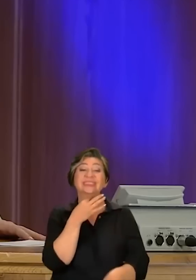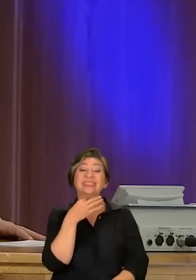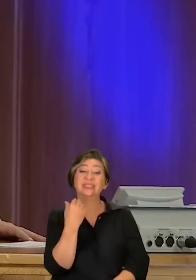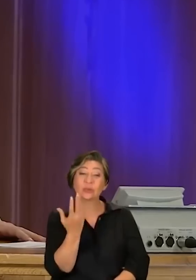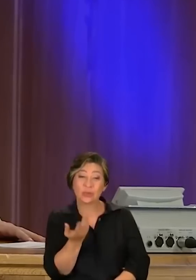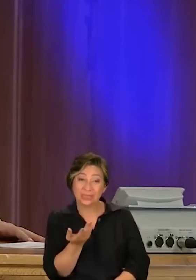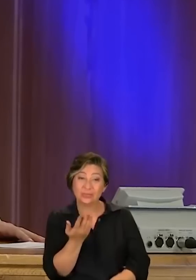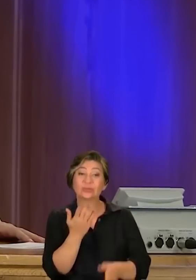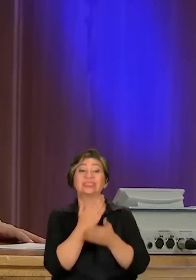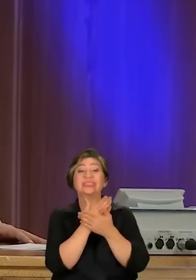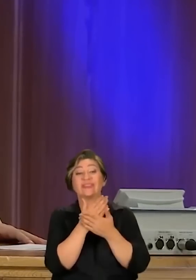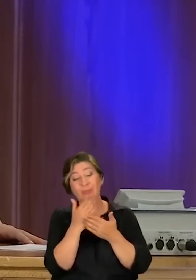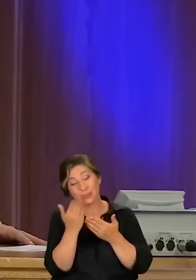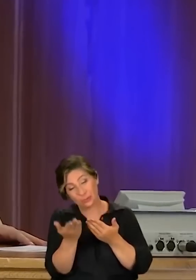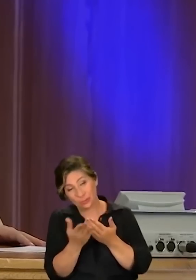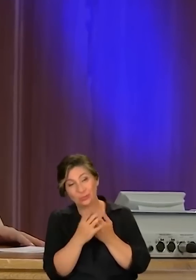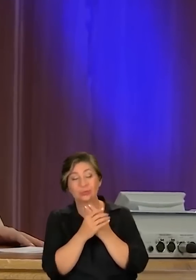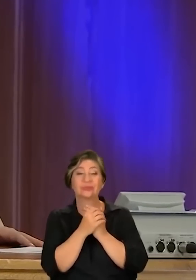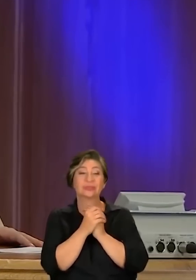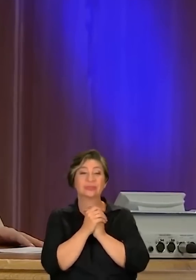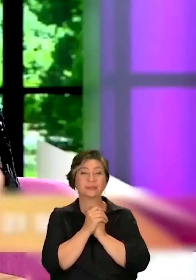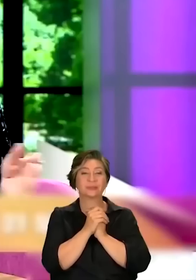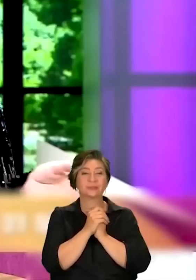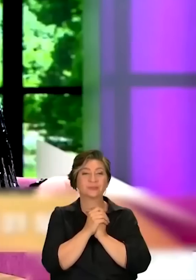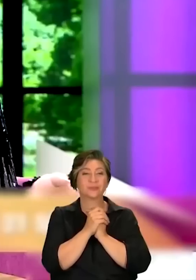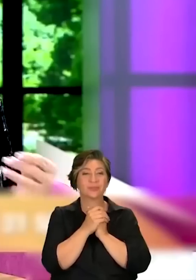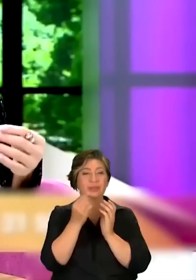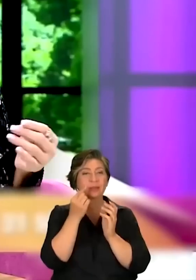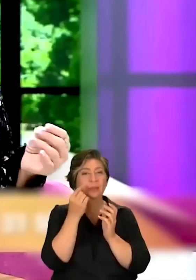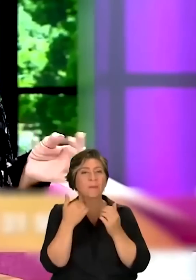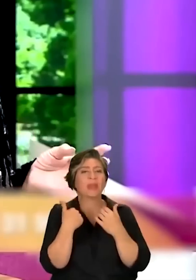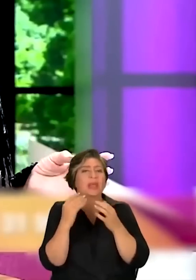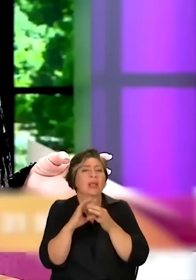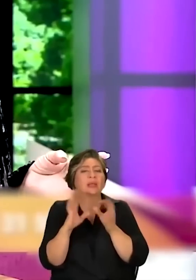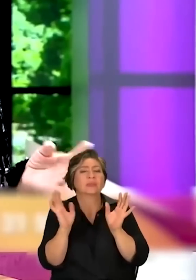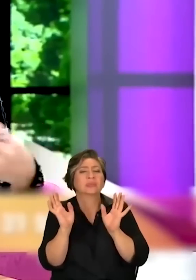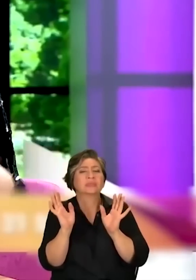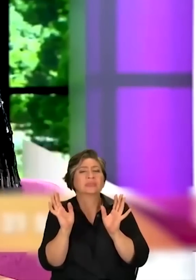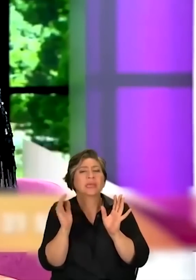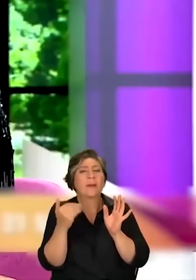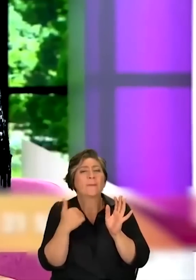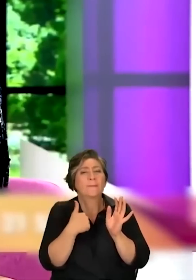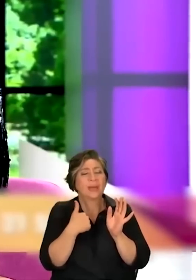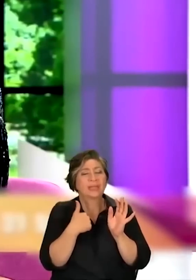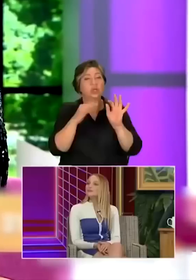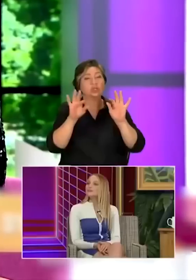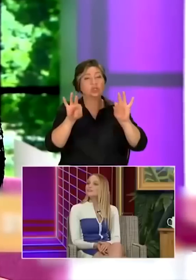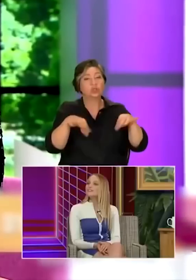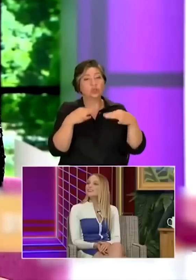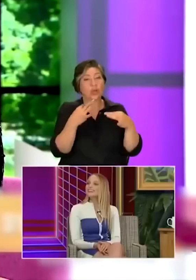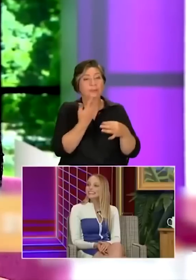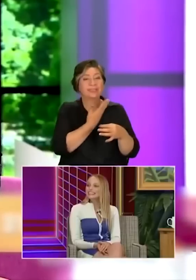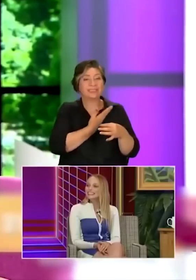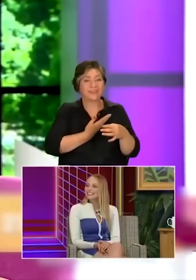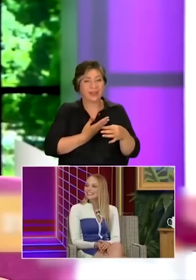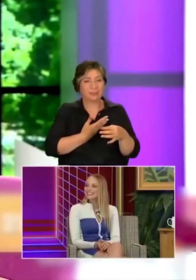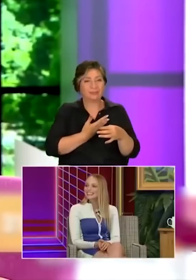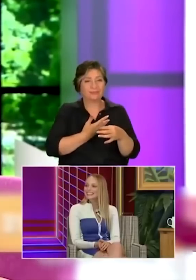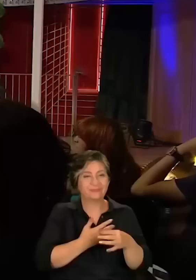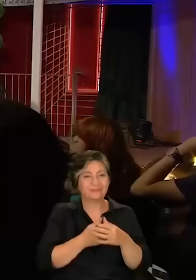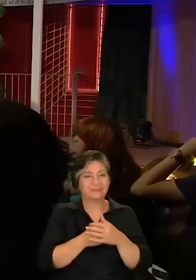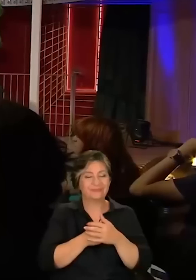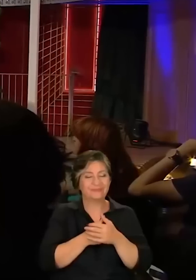teşekkür ediyoruz. Devam ediyoruz. Çıplak gezi beni ilgilendirmez. Ben çorap severim.